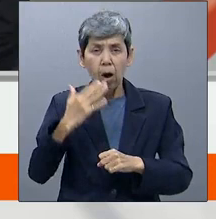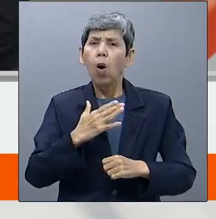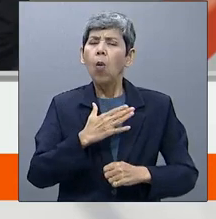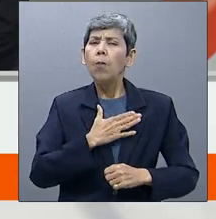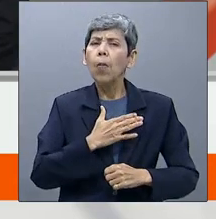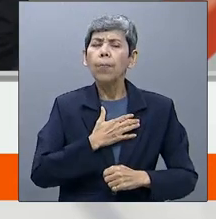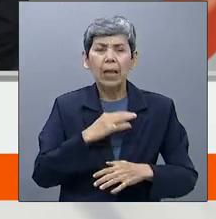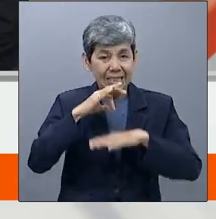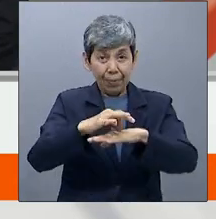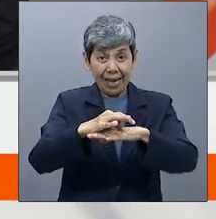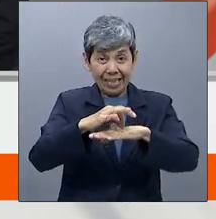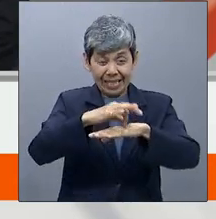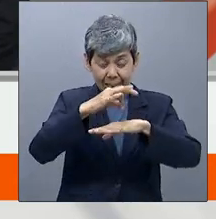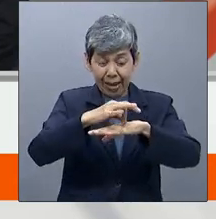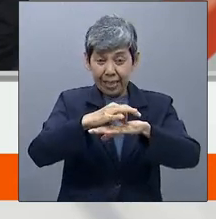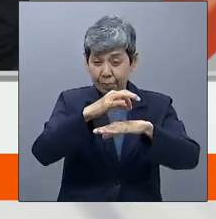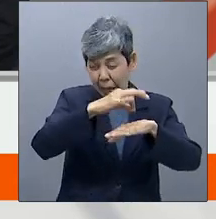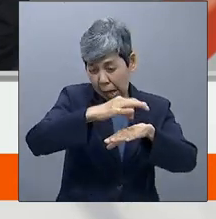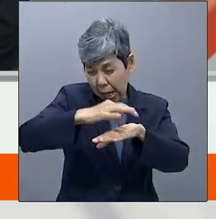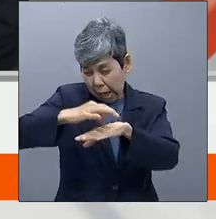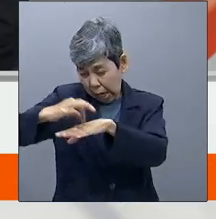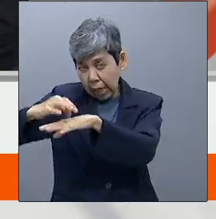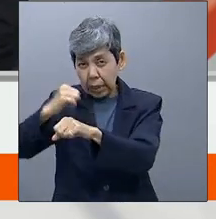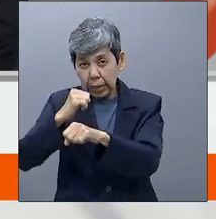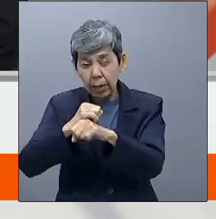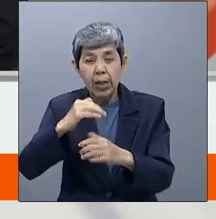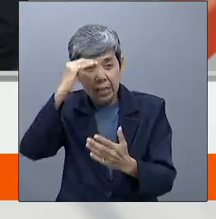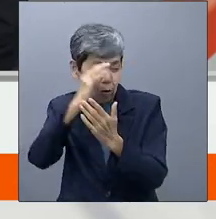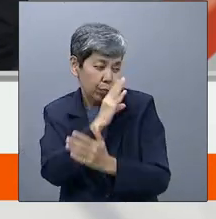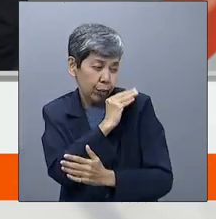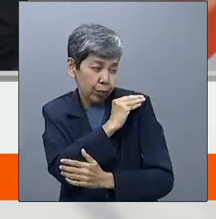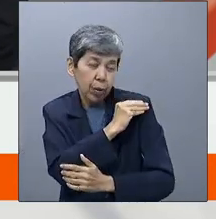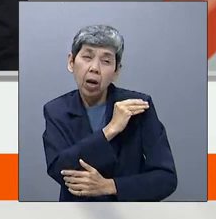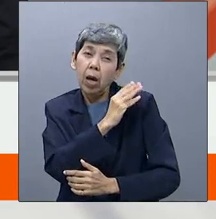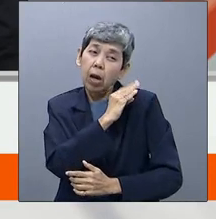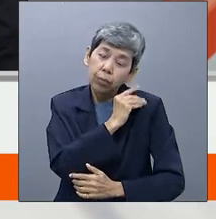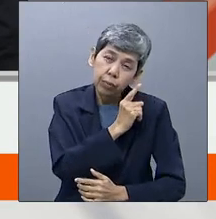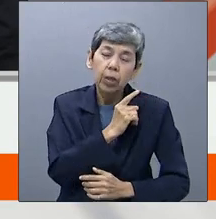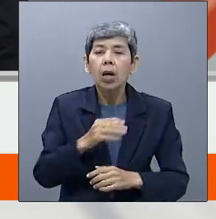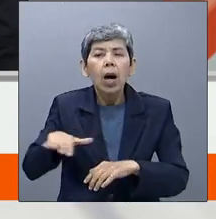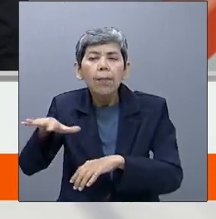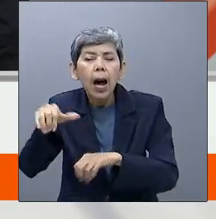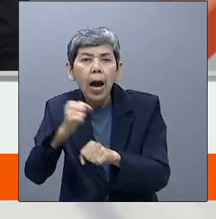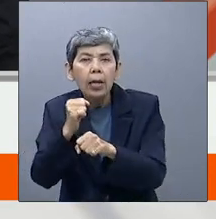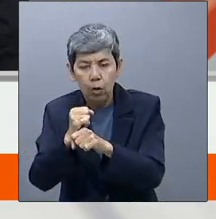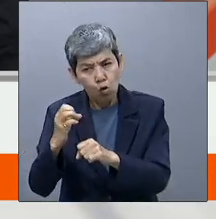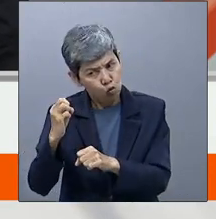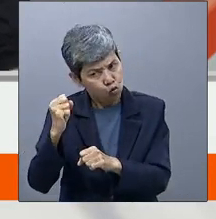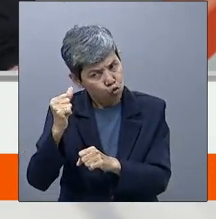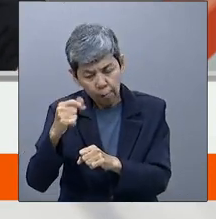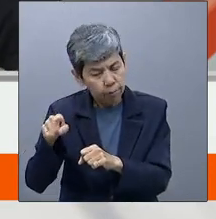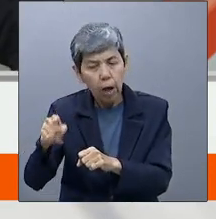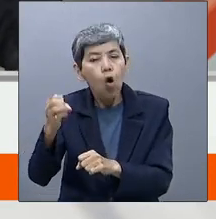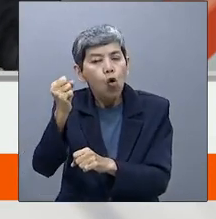ผมจะให้อัตราเหล่านี้ทั้งหมดเนี่ยนะอัตราที่เป็นในรถทั้งหมดนะให้ชั้นประทวนน่ะสอบไปในตำรวจสัญญาบัตรกันเอง